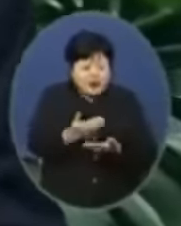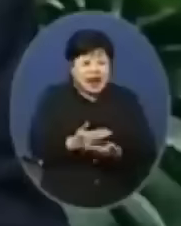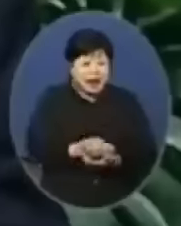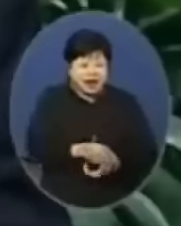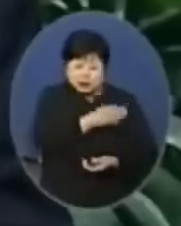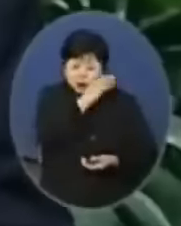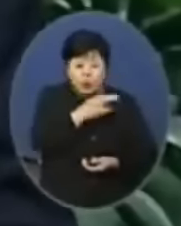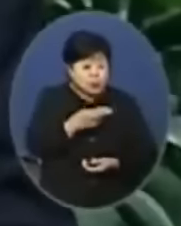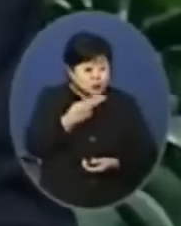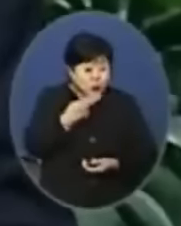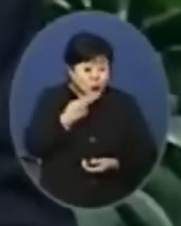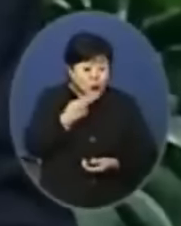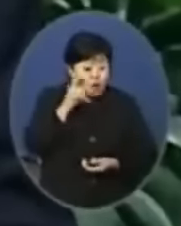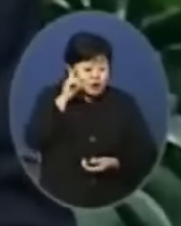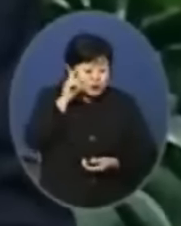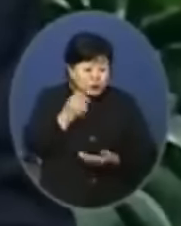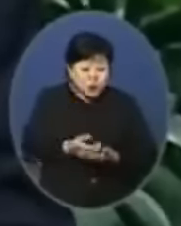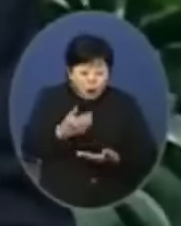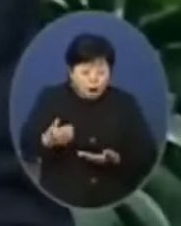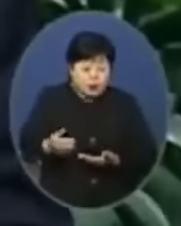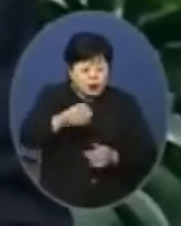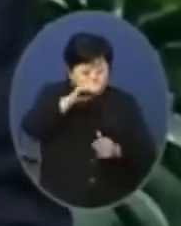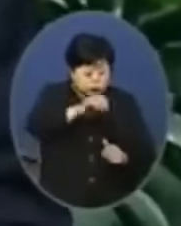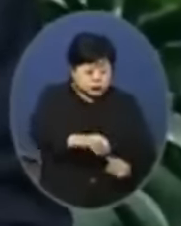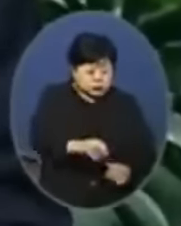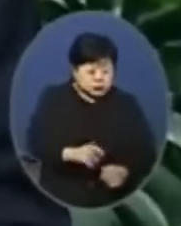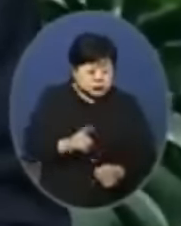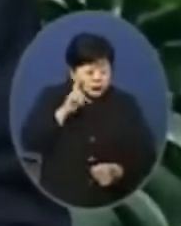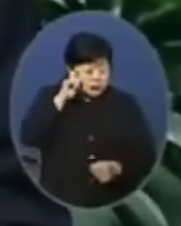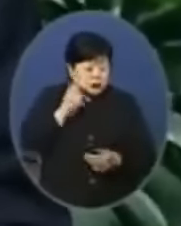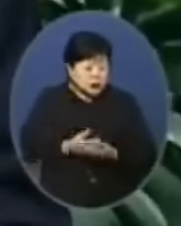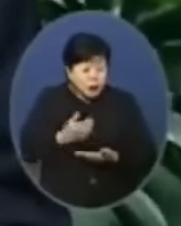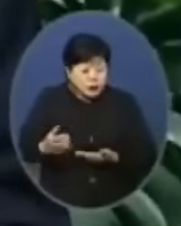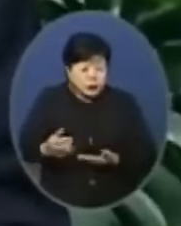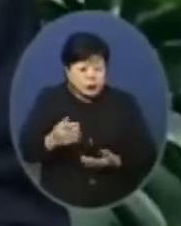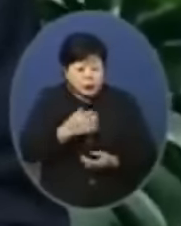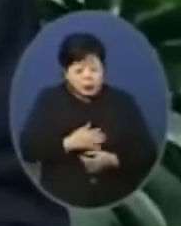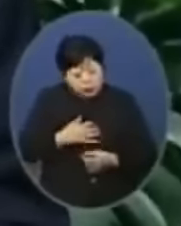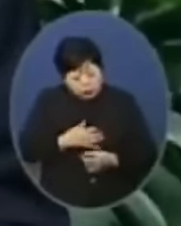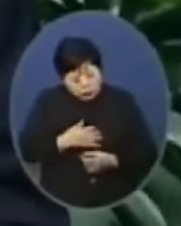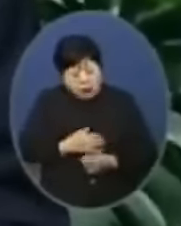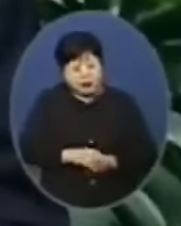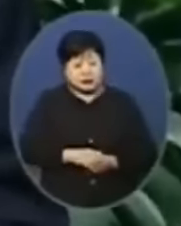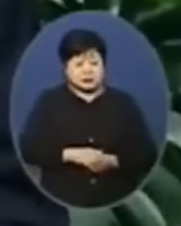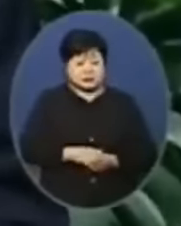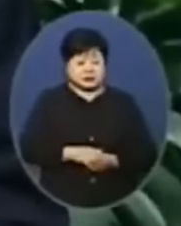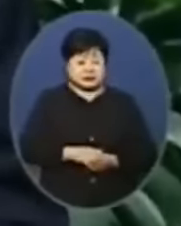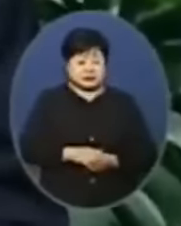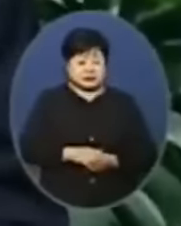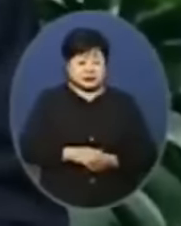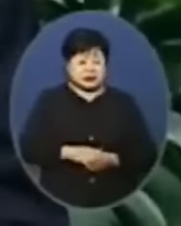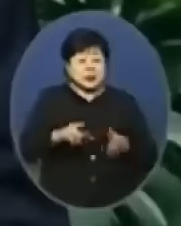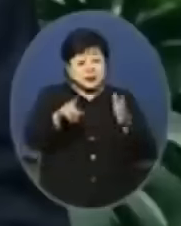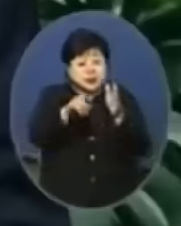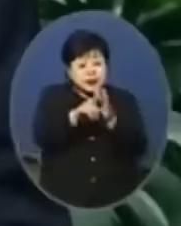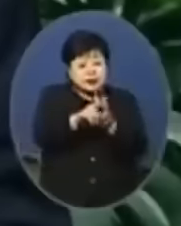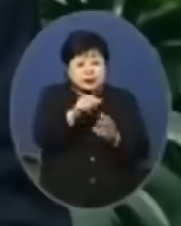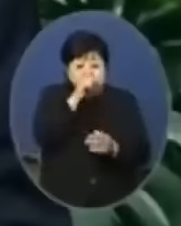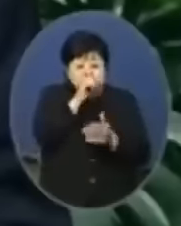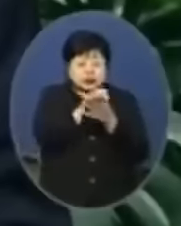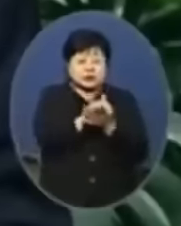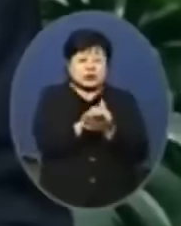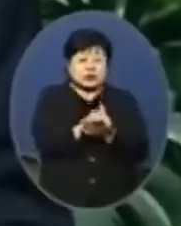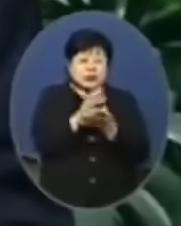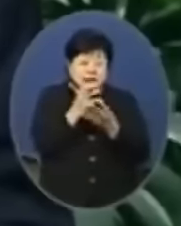것도 없습니다. 스트레스가 눌려있으면 고통스럽고 괴로우니까 나보다 신앙이 좋고 기도